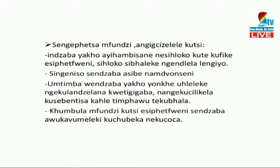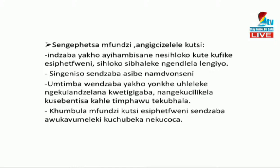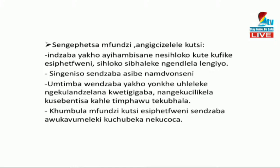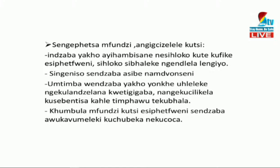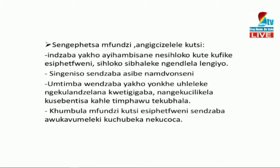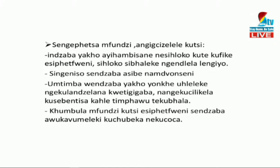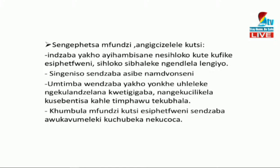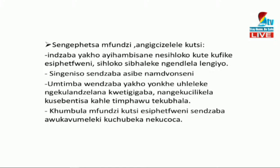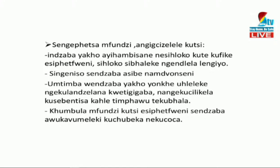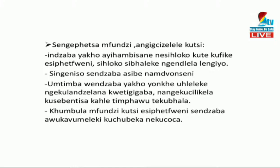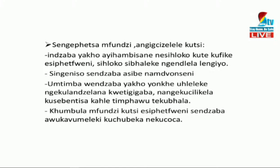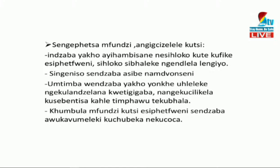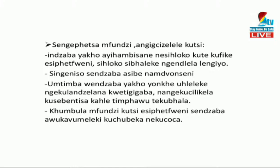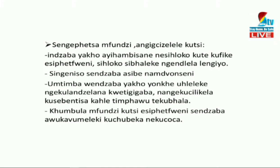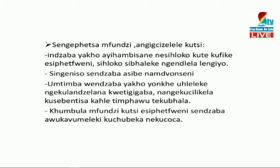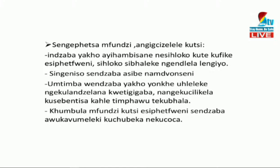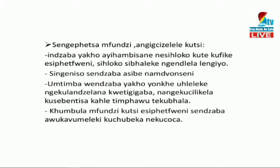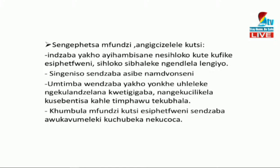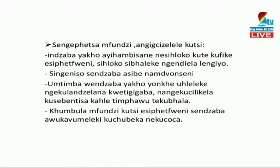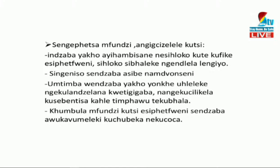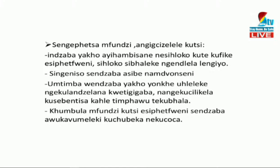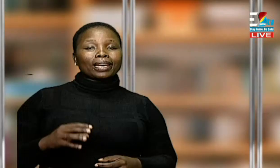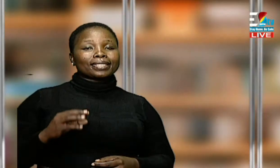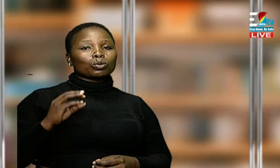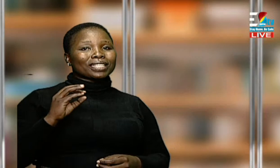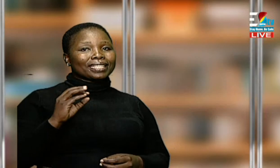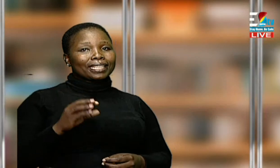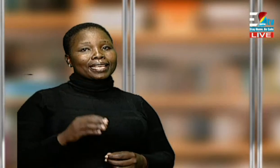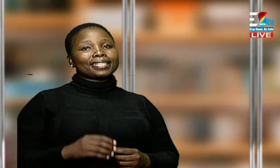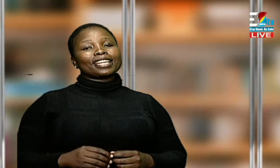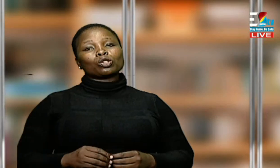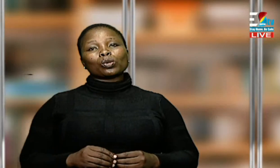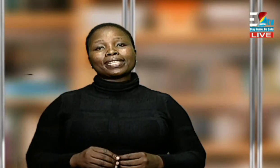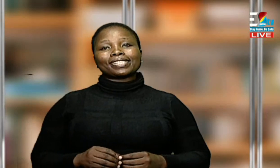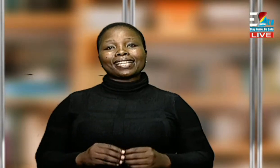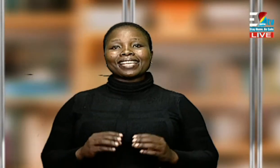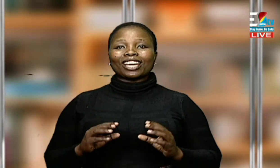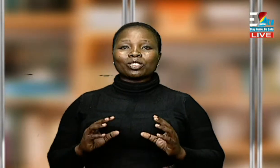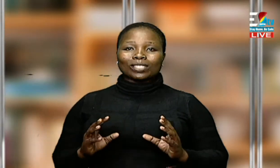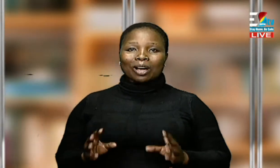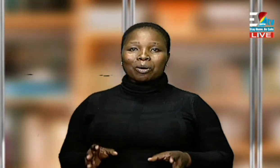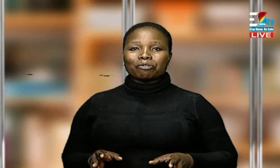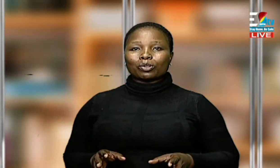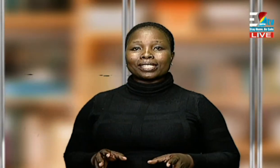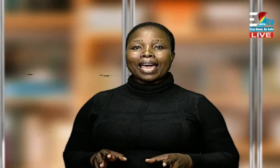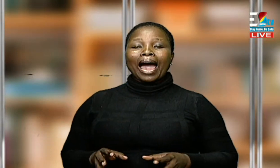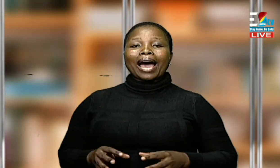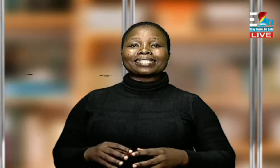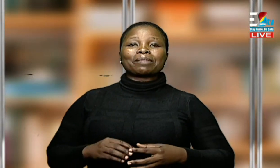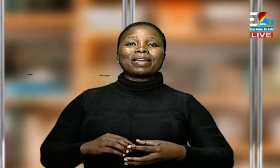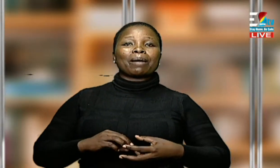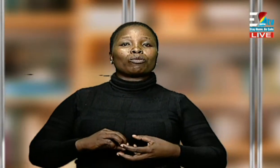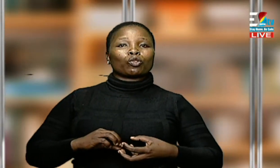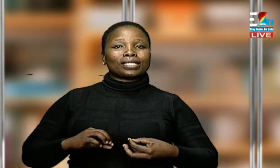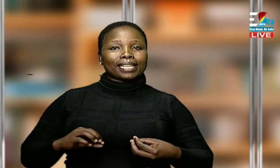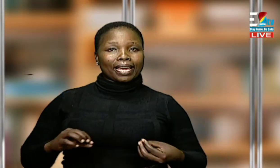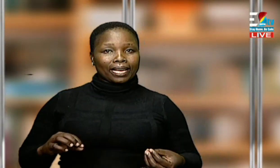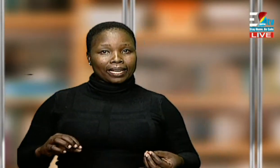mfundzi sikhumbutane sivukile singeniso lokumcoka lesikuthinzile esingenisweni sithe singeniso sakho mfundzi